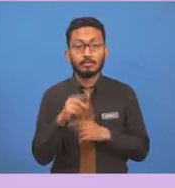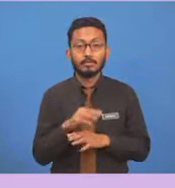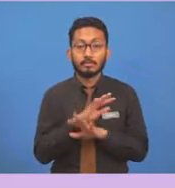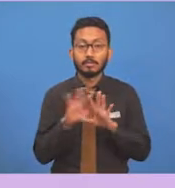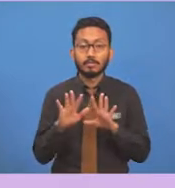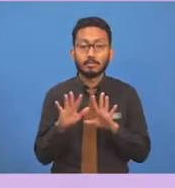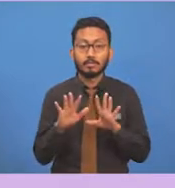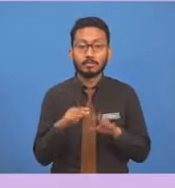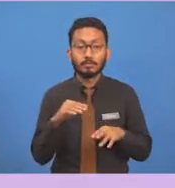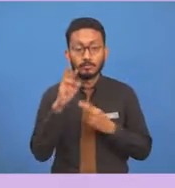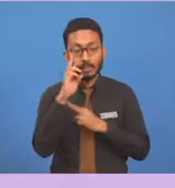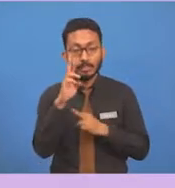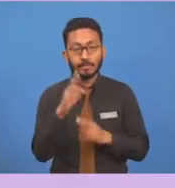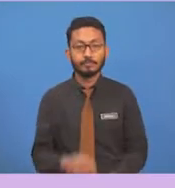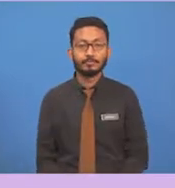hormat.